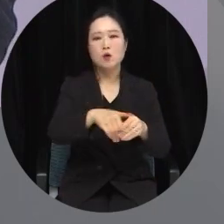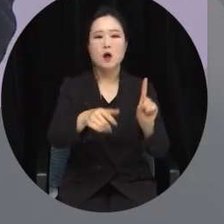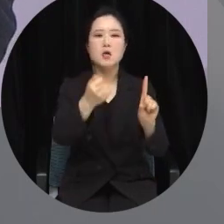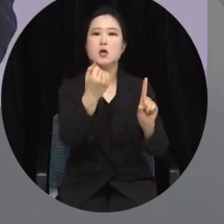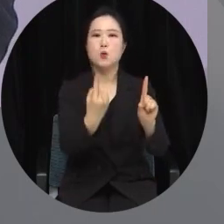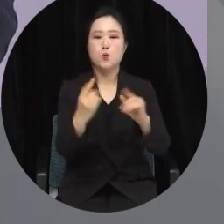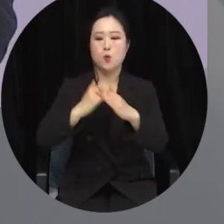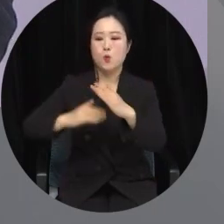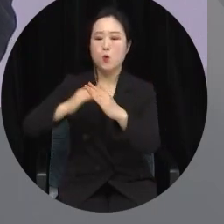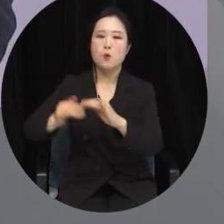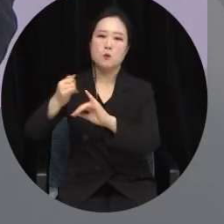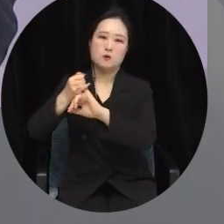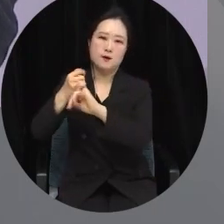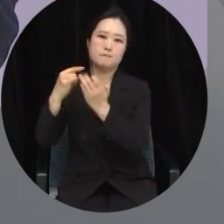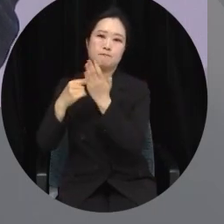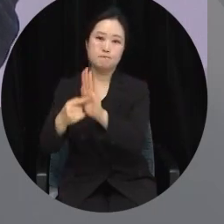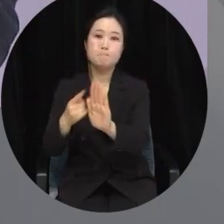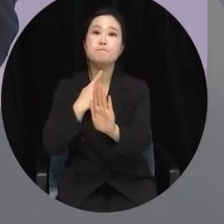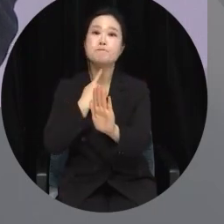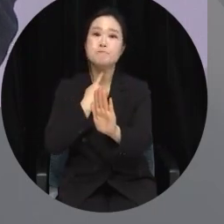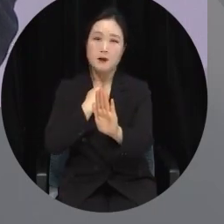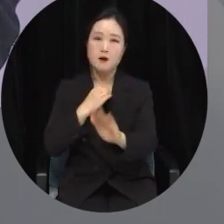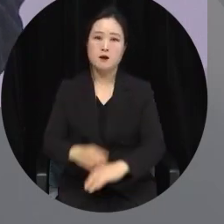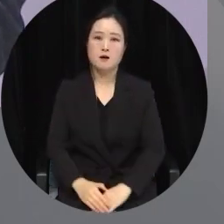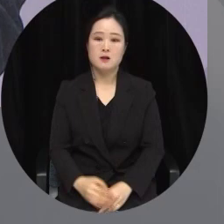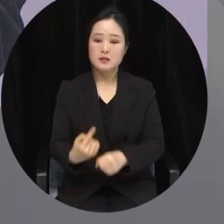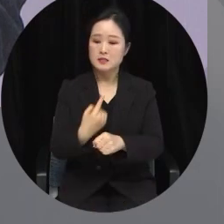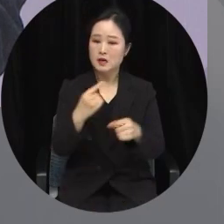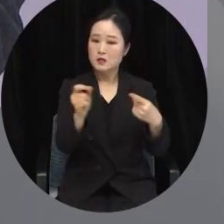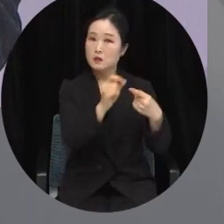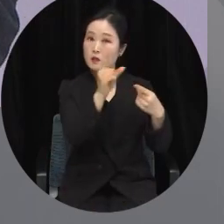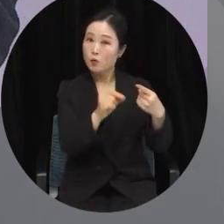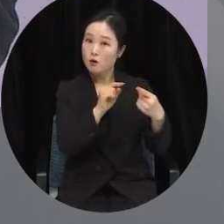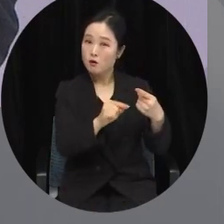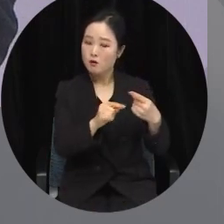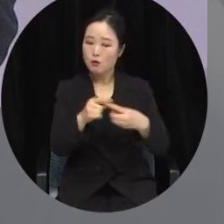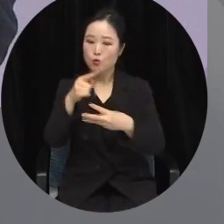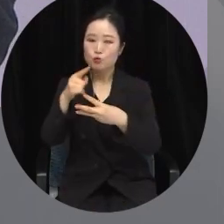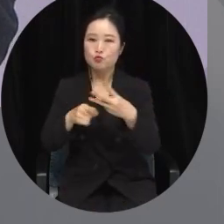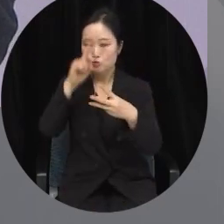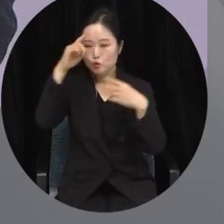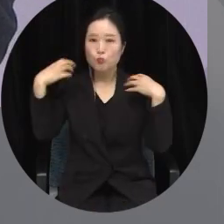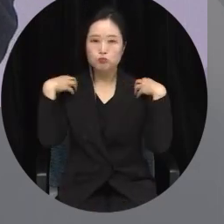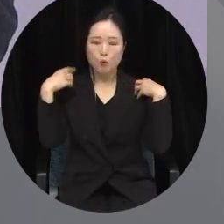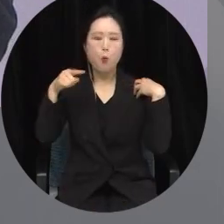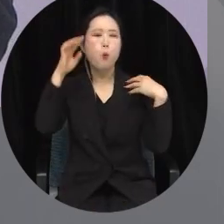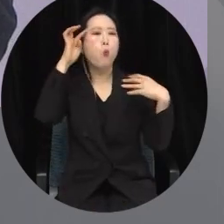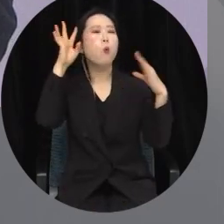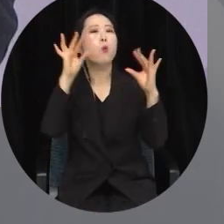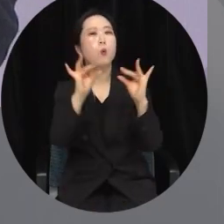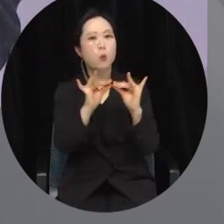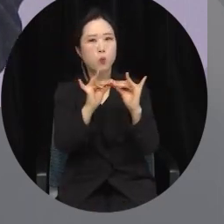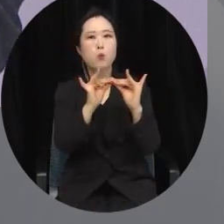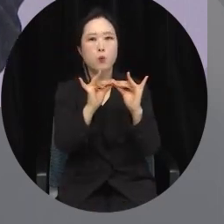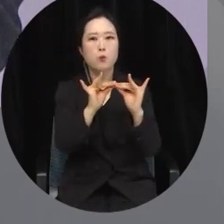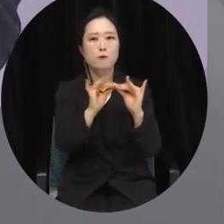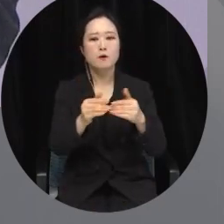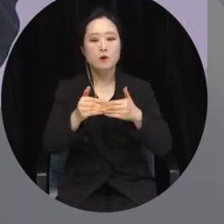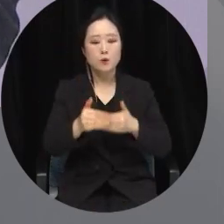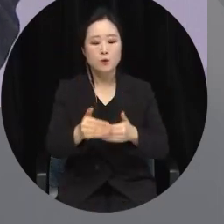작년 겨울 윤석열 정부도 간병비 급여화에 대해서는 공감한다 해서 단계적 확대